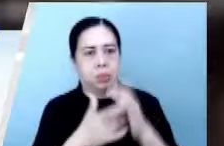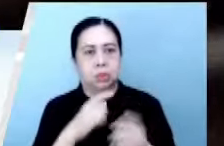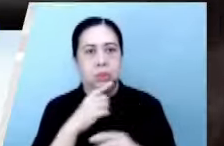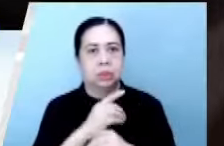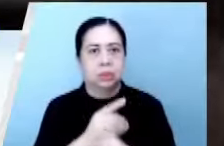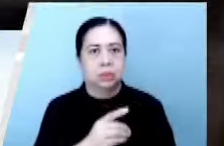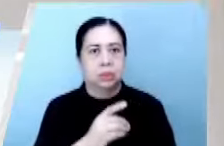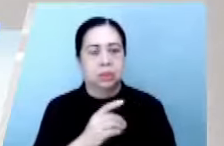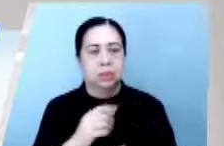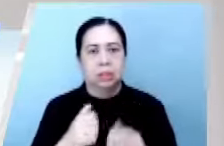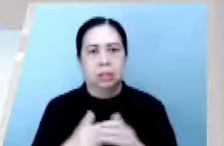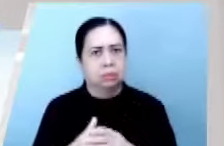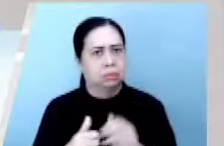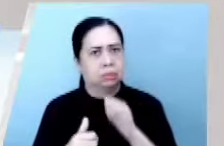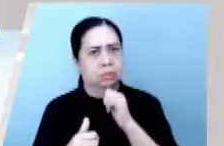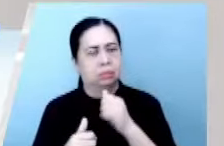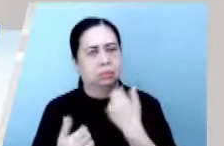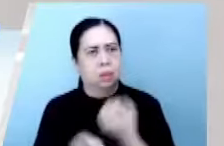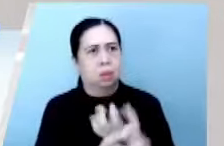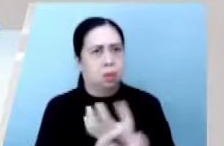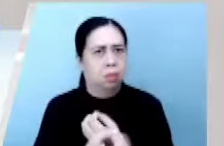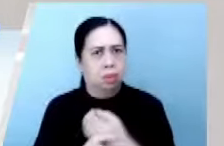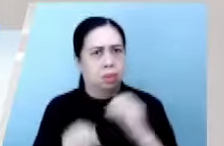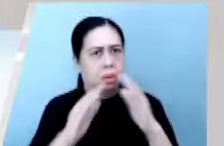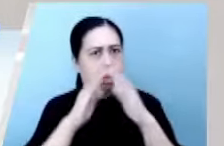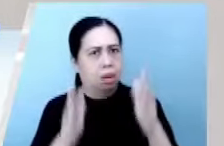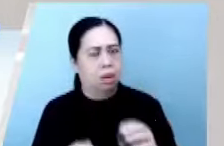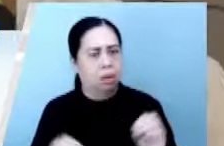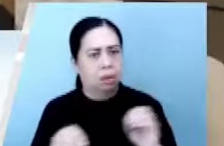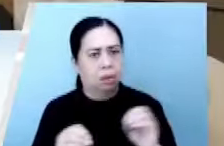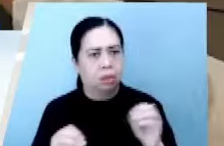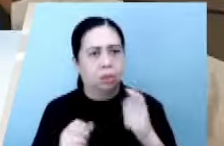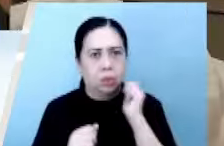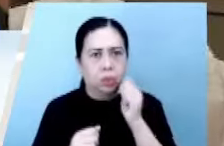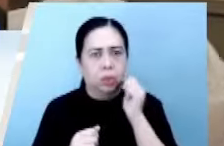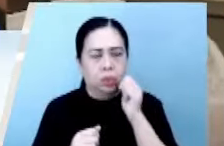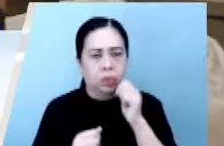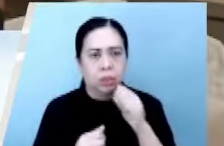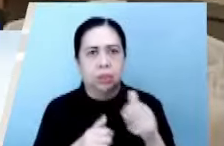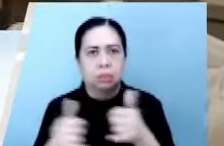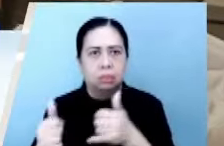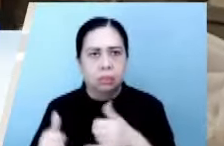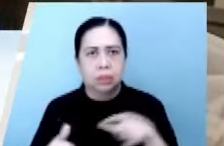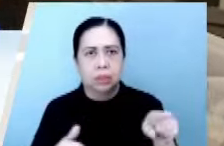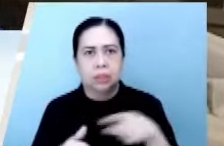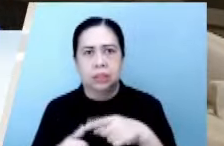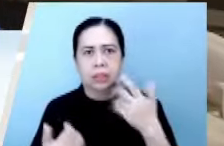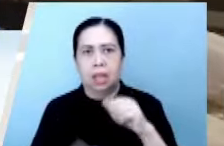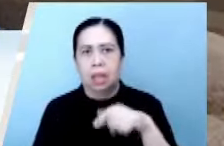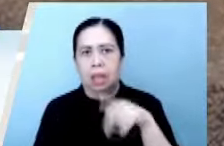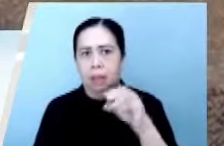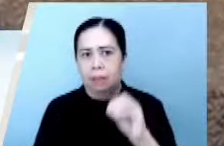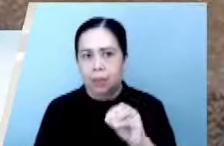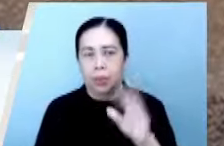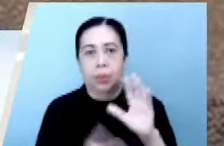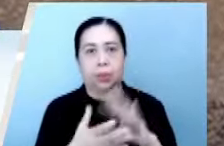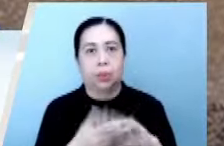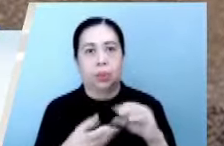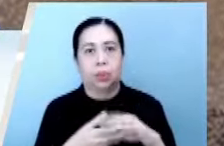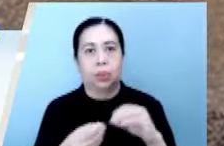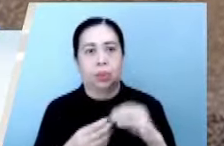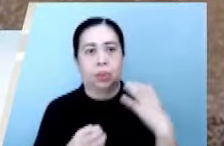magagawang magtago ng mga pampasabog sa kanilang bahay lalo't malimit maglaro dito ang kanyang mga apo. Nagkwento rin ako si Gala sa bangungot